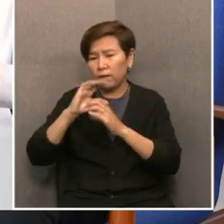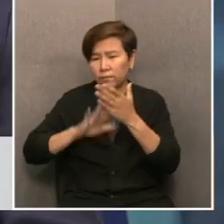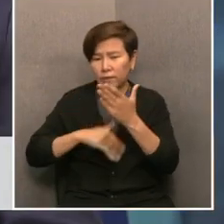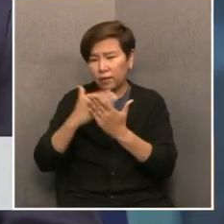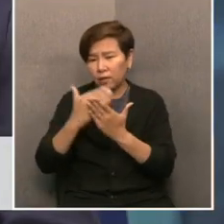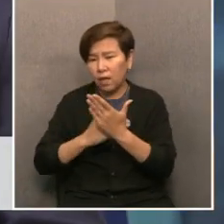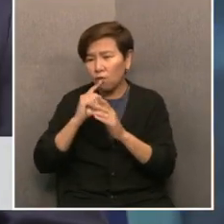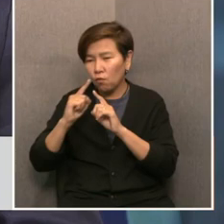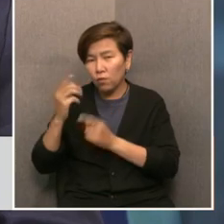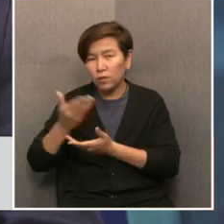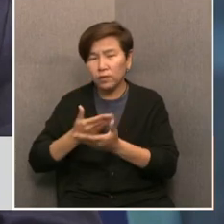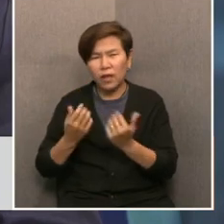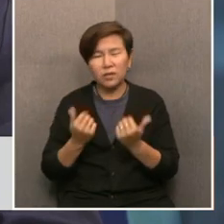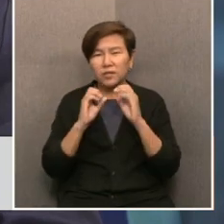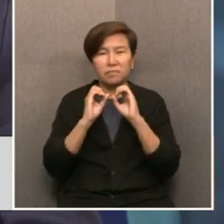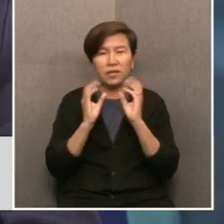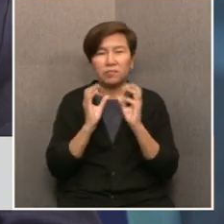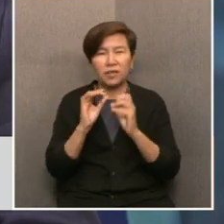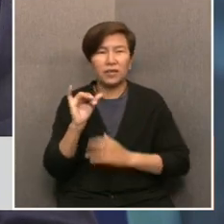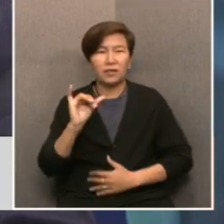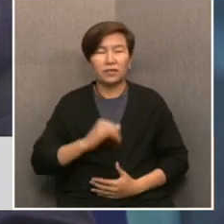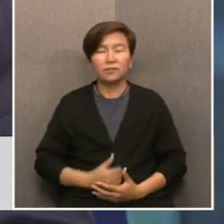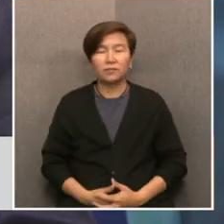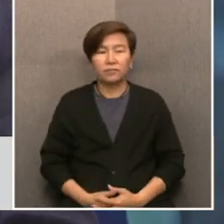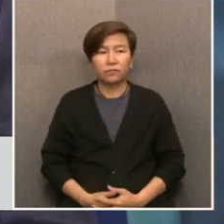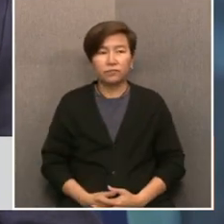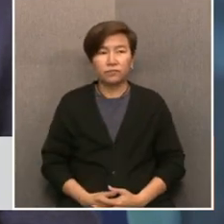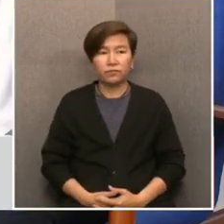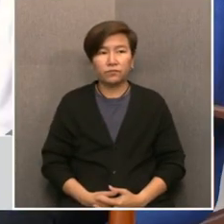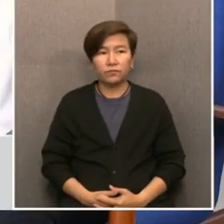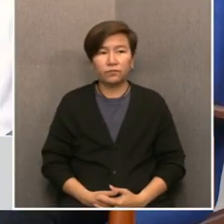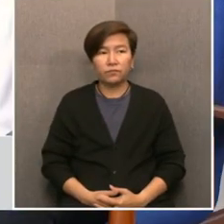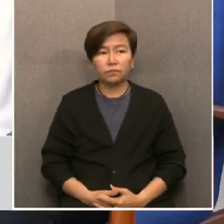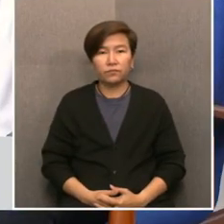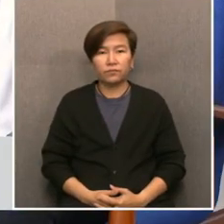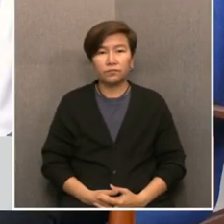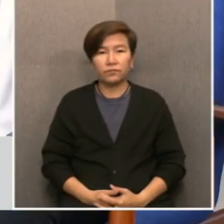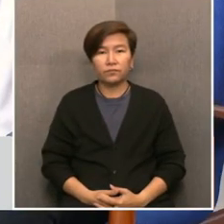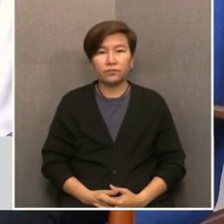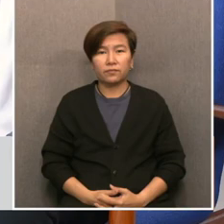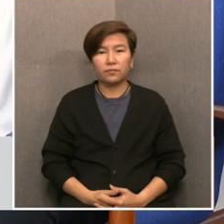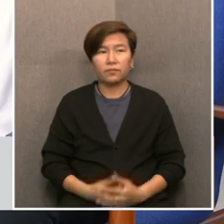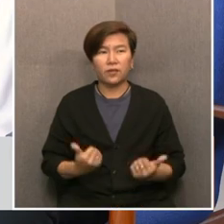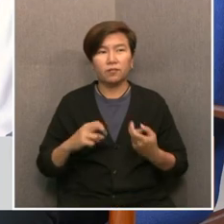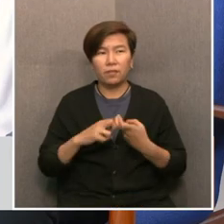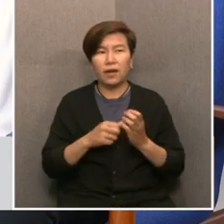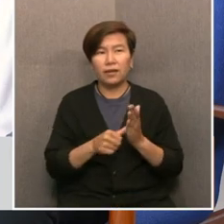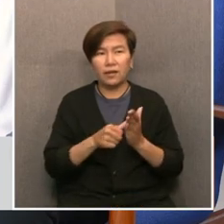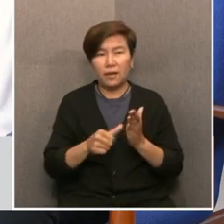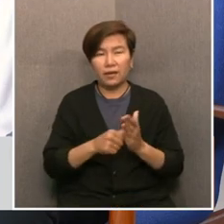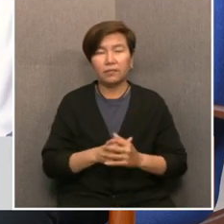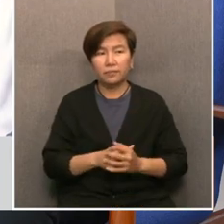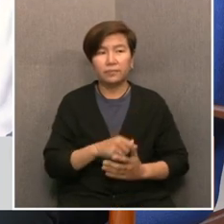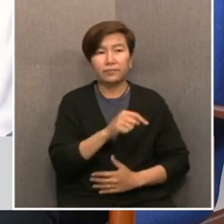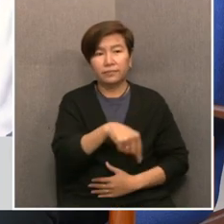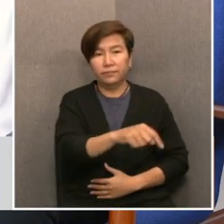เป็นลักษณะของความชัดเจนเนี่ยผมคิดว่ายังไม่มี เมือง ยังน้อยอยู่ อันนี้คือการแก้ไขปัญหาในส่วนของพื้นที ่ แล้วก็มีส่ว